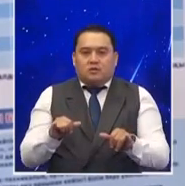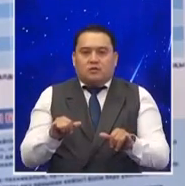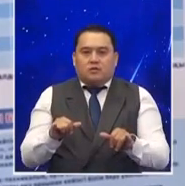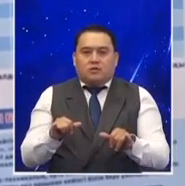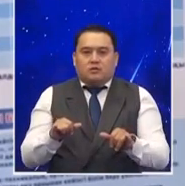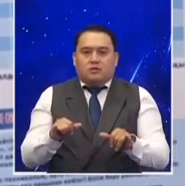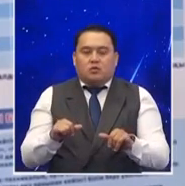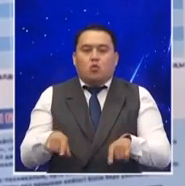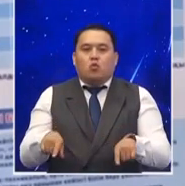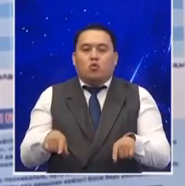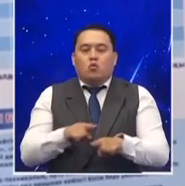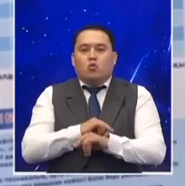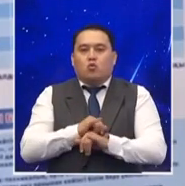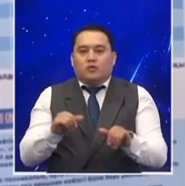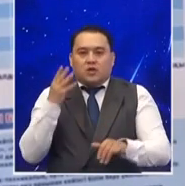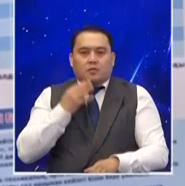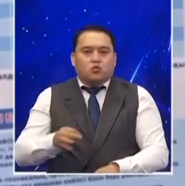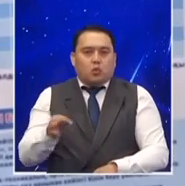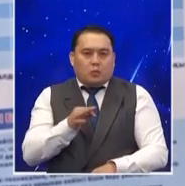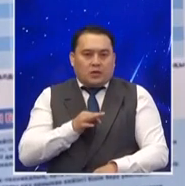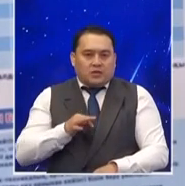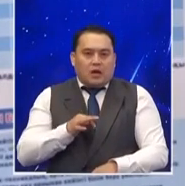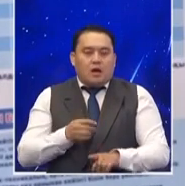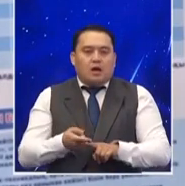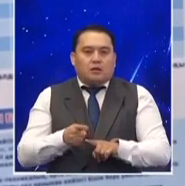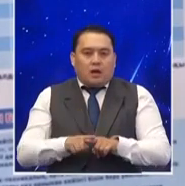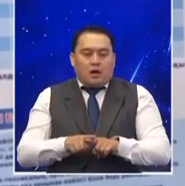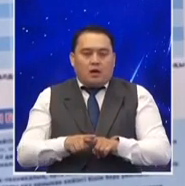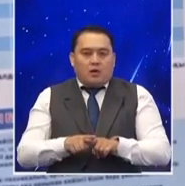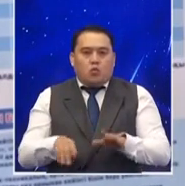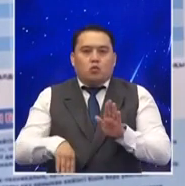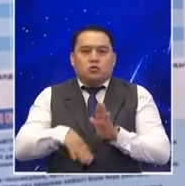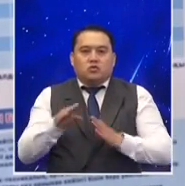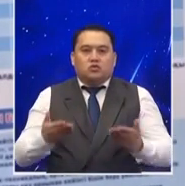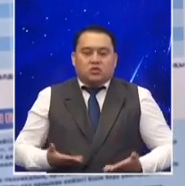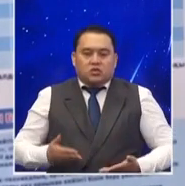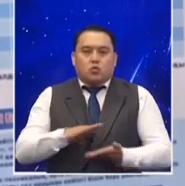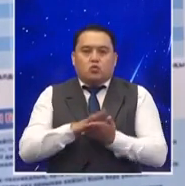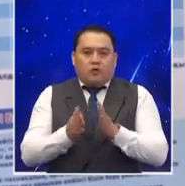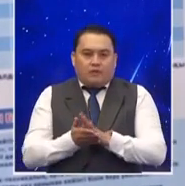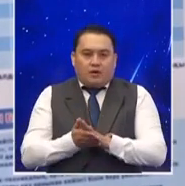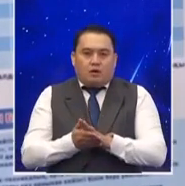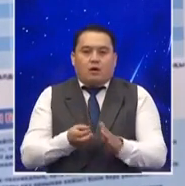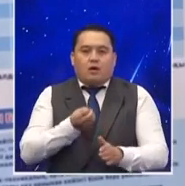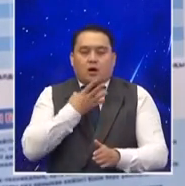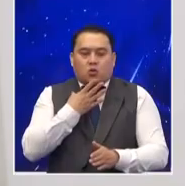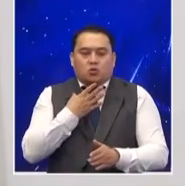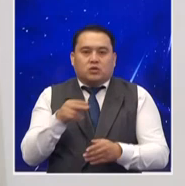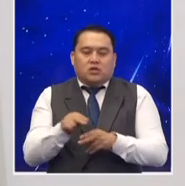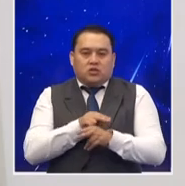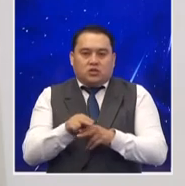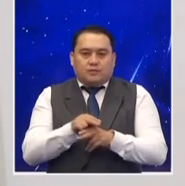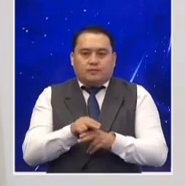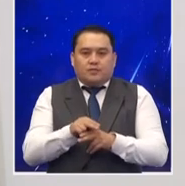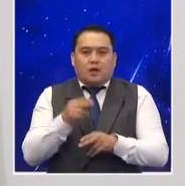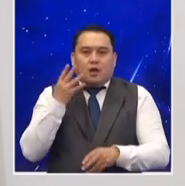центре растет, я имею в виду по Алматинской области. Это говорит о улучшении жизненных условий, о хорошей диагностике. Уходящий